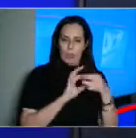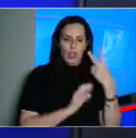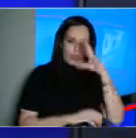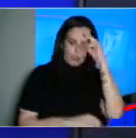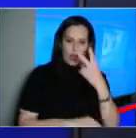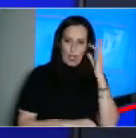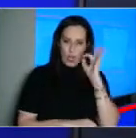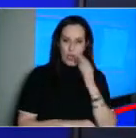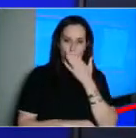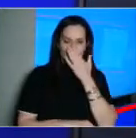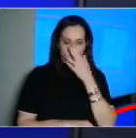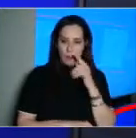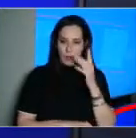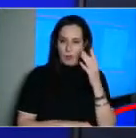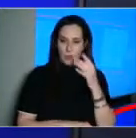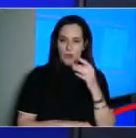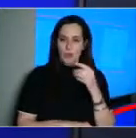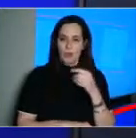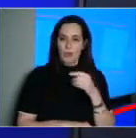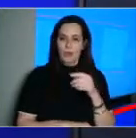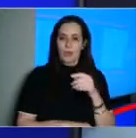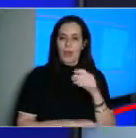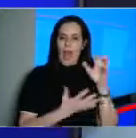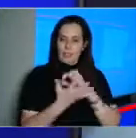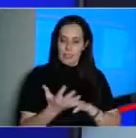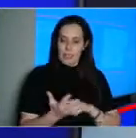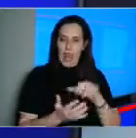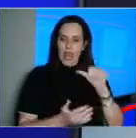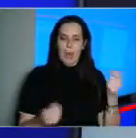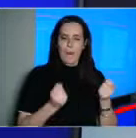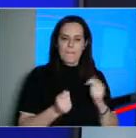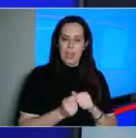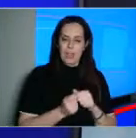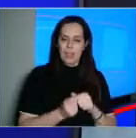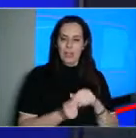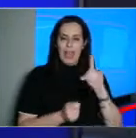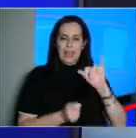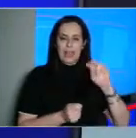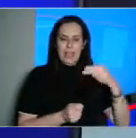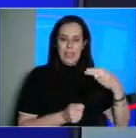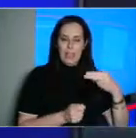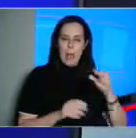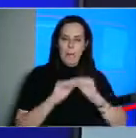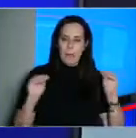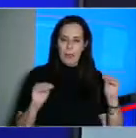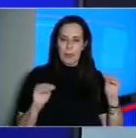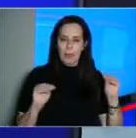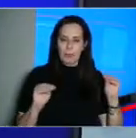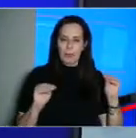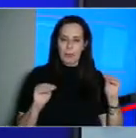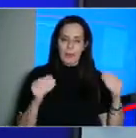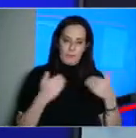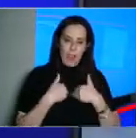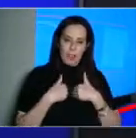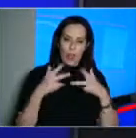גברים ושתי נשים. שי להב הוא התסריטאי, אריק ברנשטיין הוא המפיק, דינה צבי ריקליס היא הבימאית,